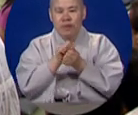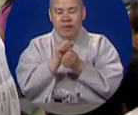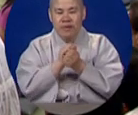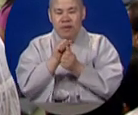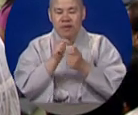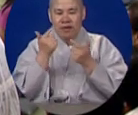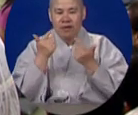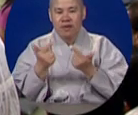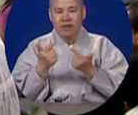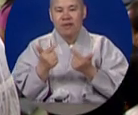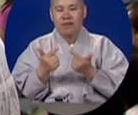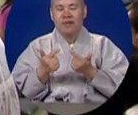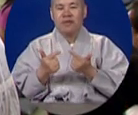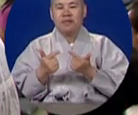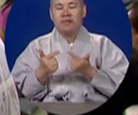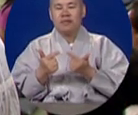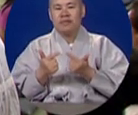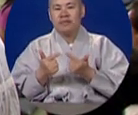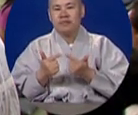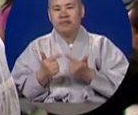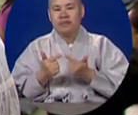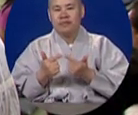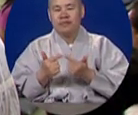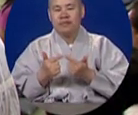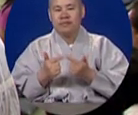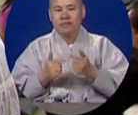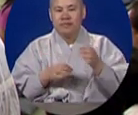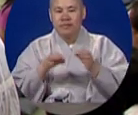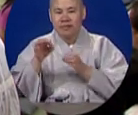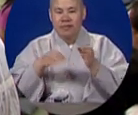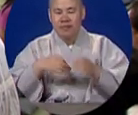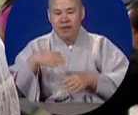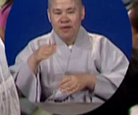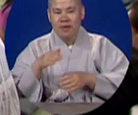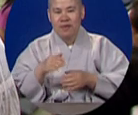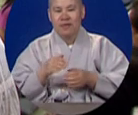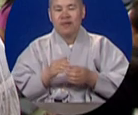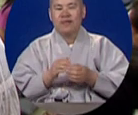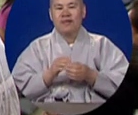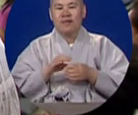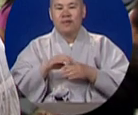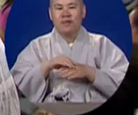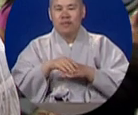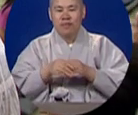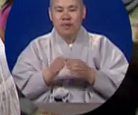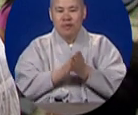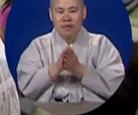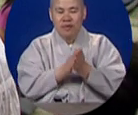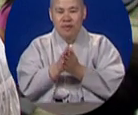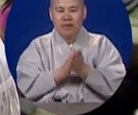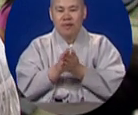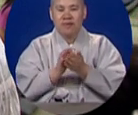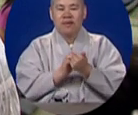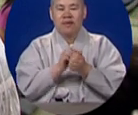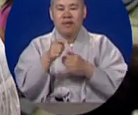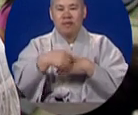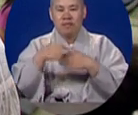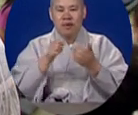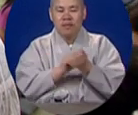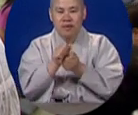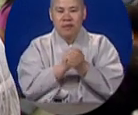뭐 무슨 시장에 가서 세제를 사다가 뭘 씻어내요 어떻게 해요